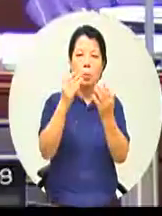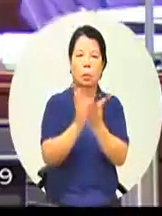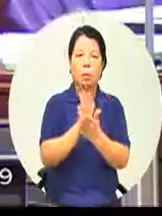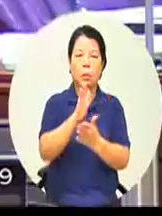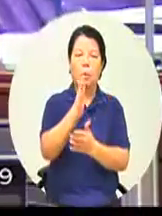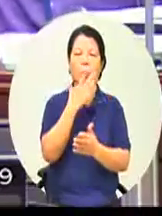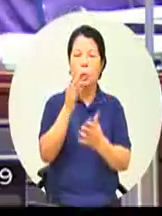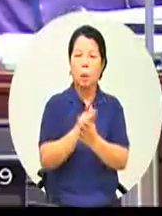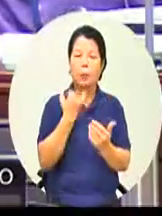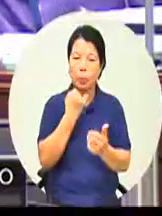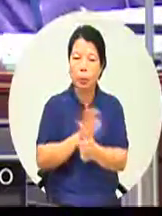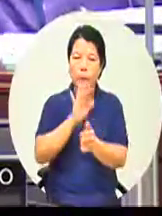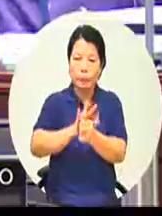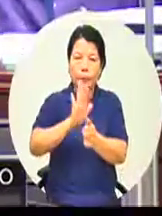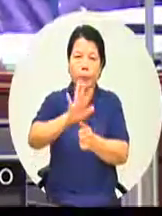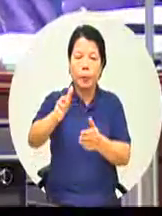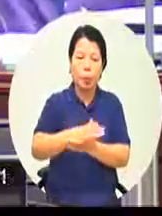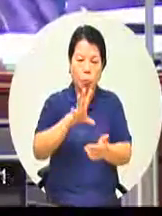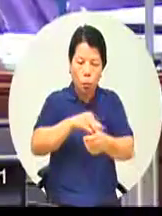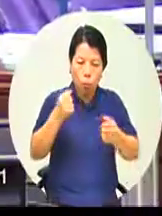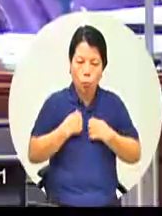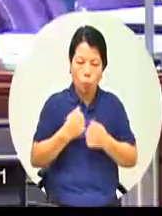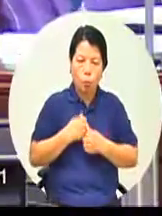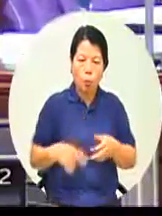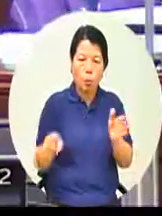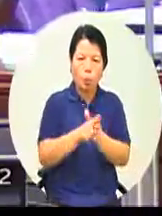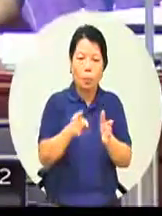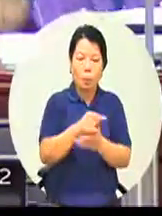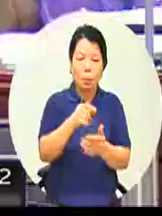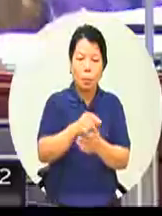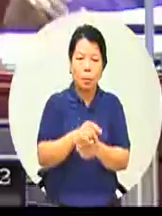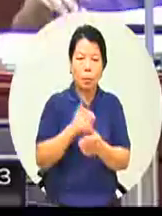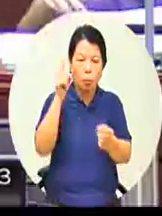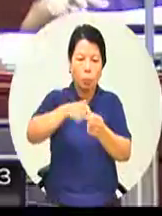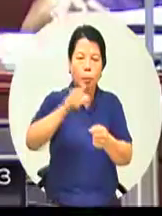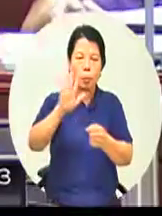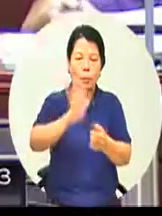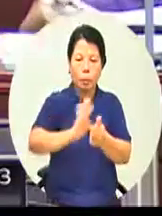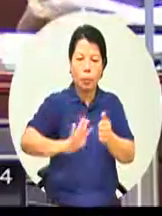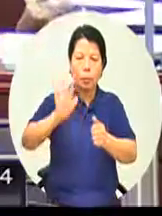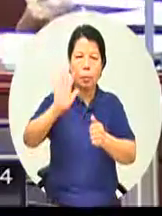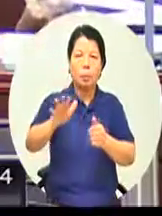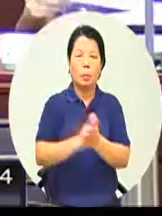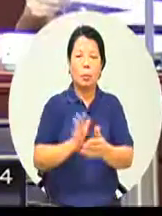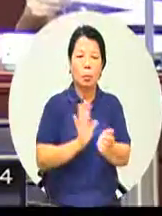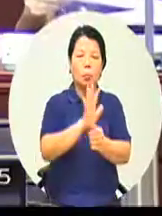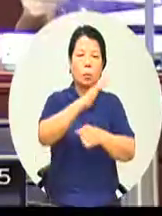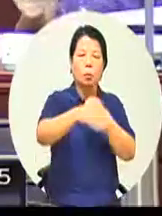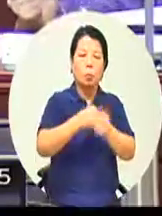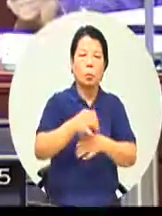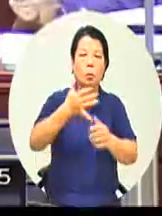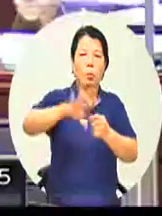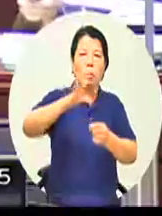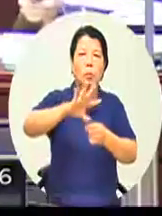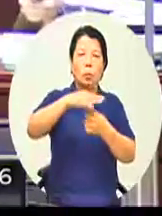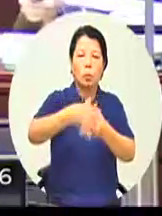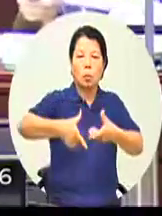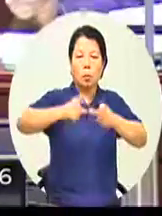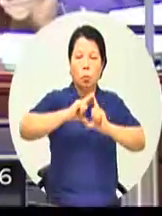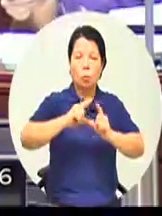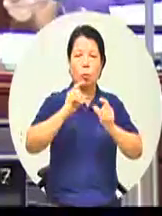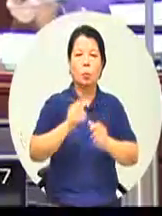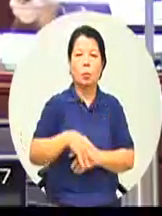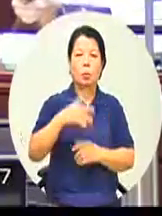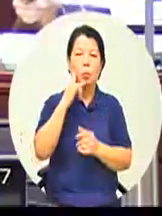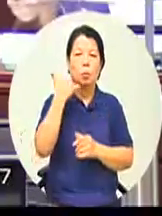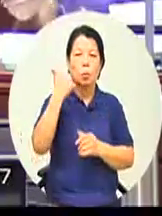我想对他们的学习跟人生会有很大的影响哦。所以我们也会推动从高中职的学生回乡，回到他的